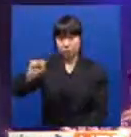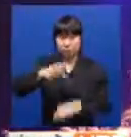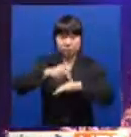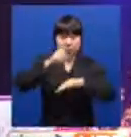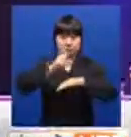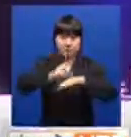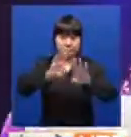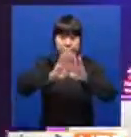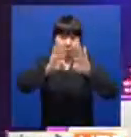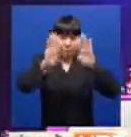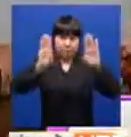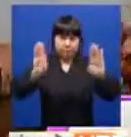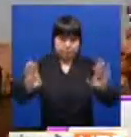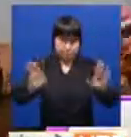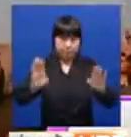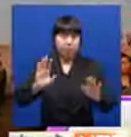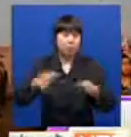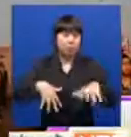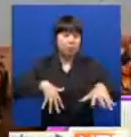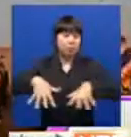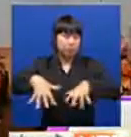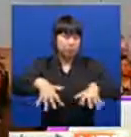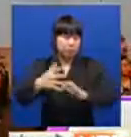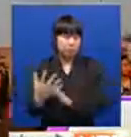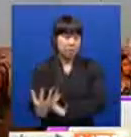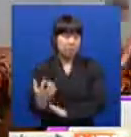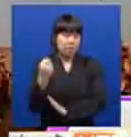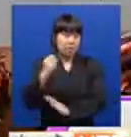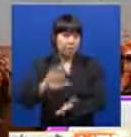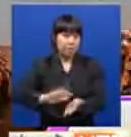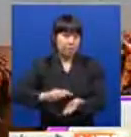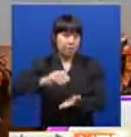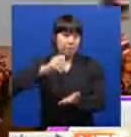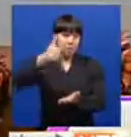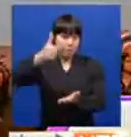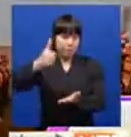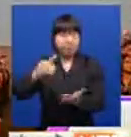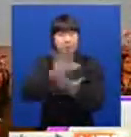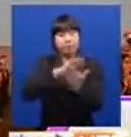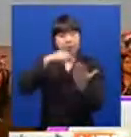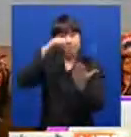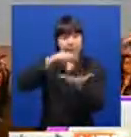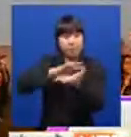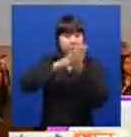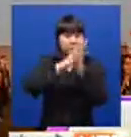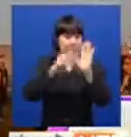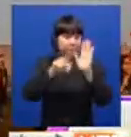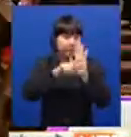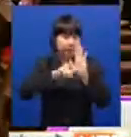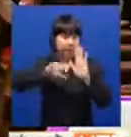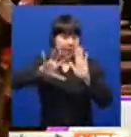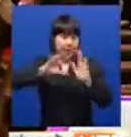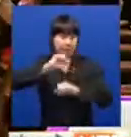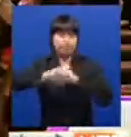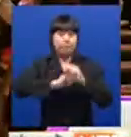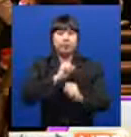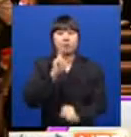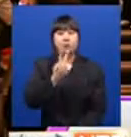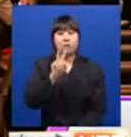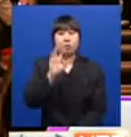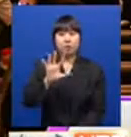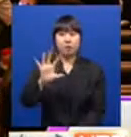เปิดงานเวทีฟื้นพลงชุชนท้องถินสู่การณอภิวัิประเทศไยครั้งที่ 5ประจำปี 2558